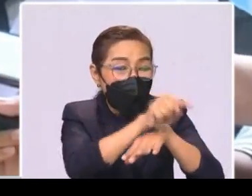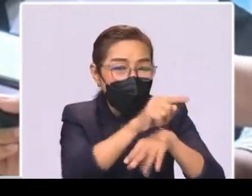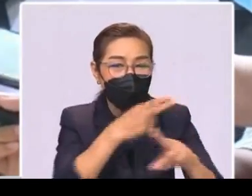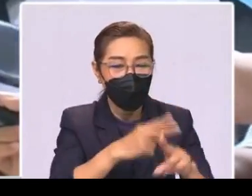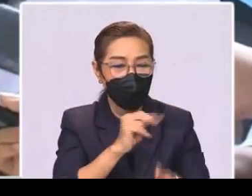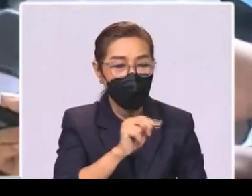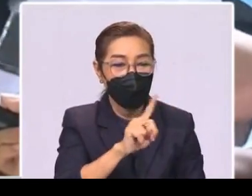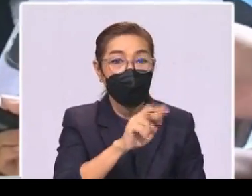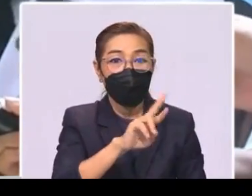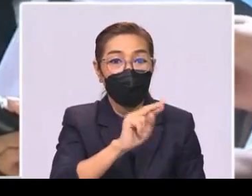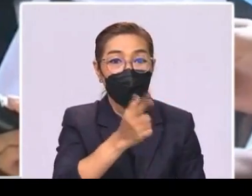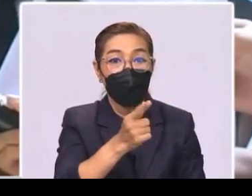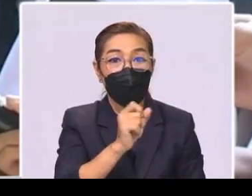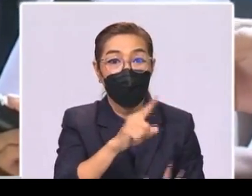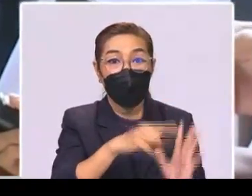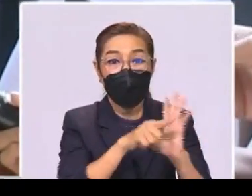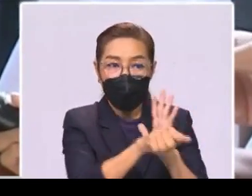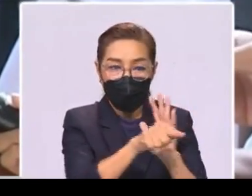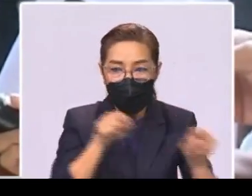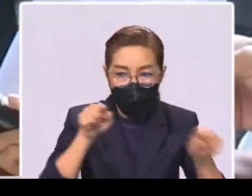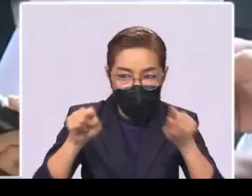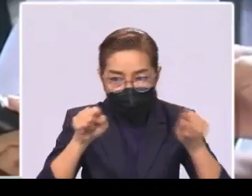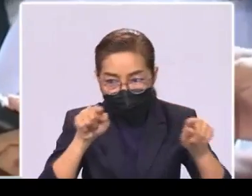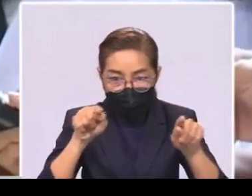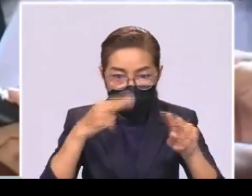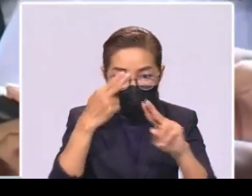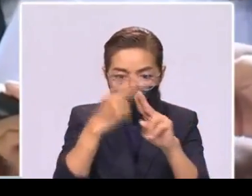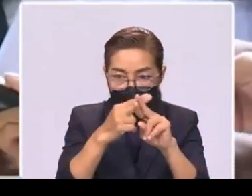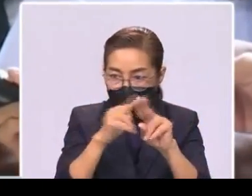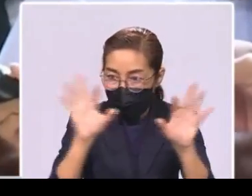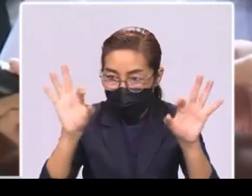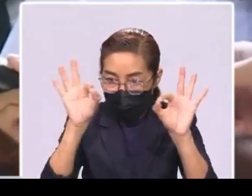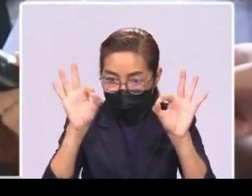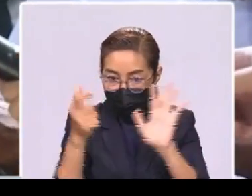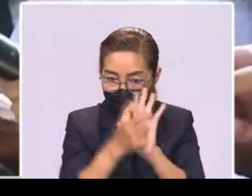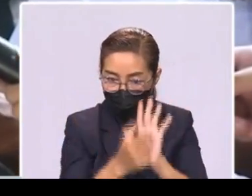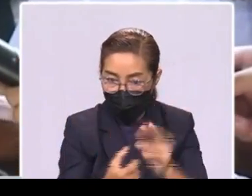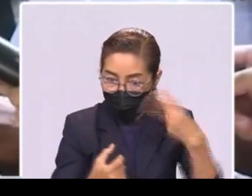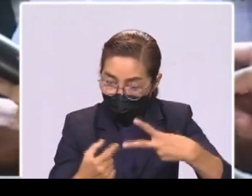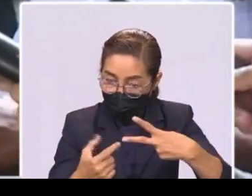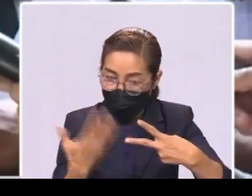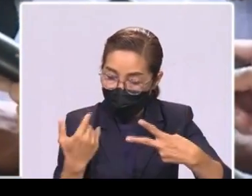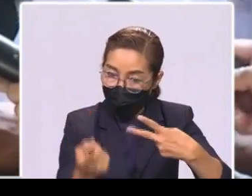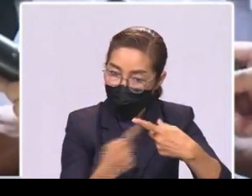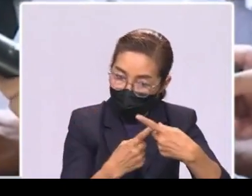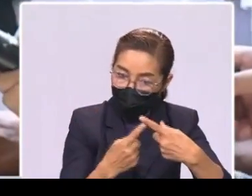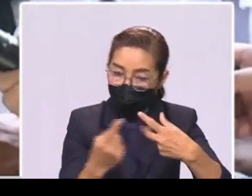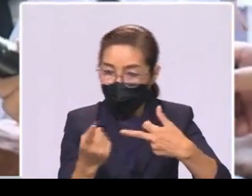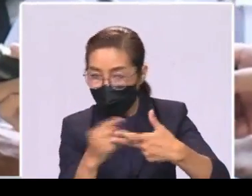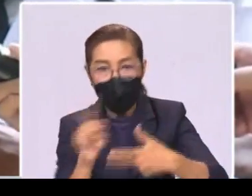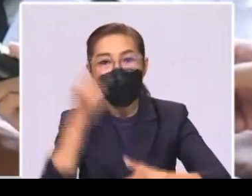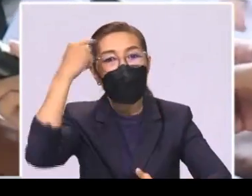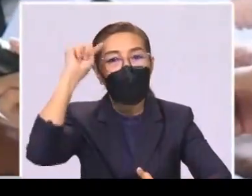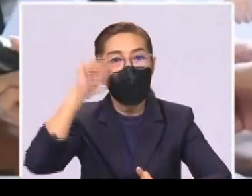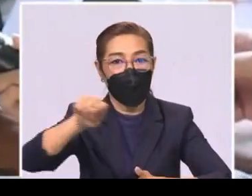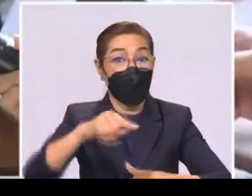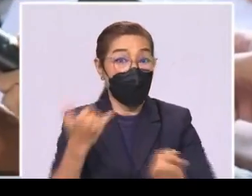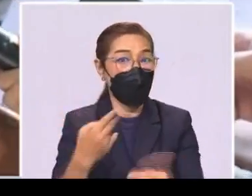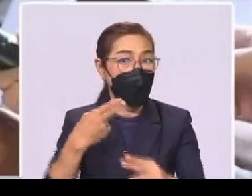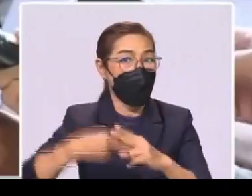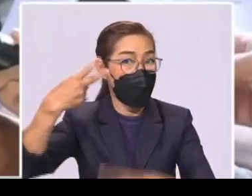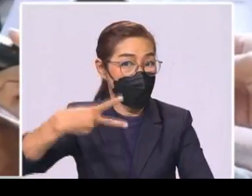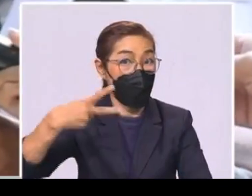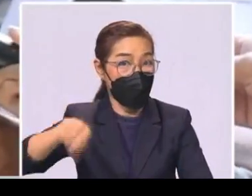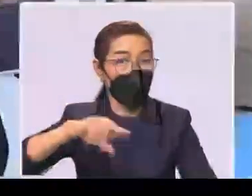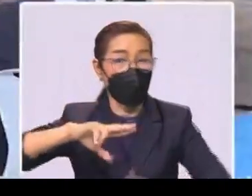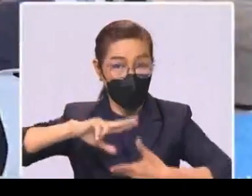พรรคพลังประชารัฐชื่อไหนจะหายไปหรือจะมีทั้ง 2ชื่อเบื้องต้นนี่มีแค่ 2ชื่อเท่านั้นยังไม่เห็นชื่ออื่นนะคะหมายถึงในพรรค